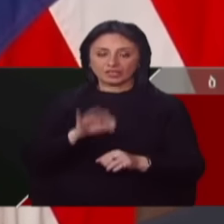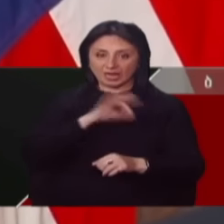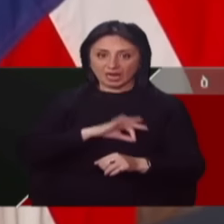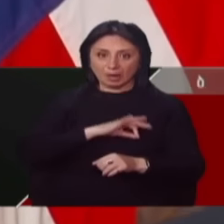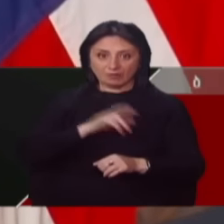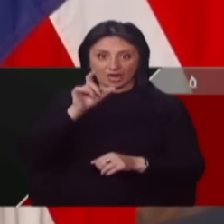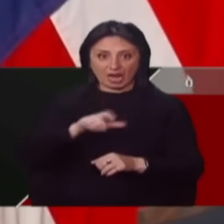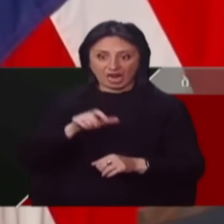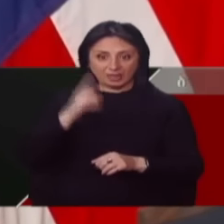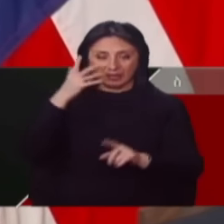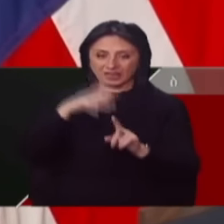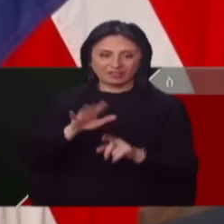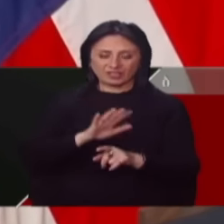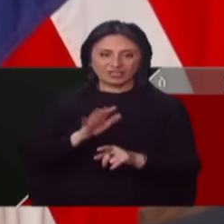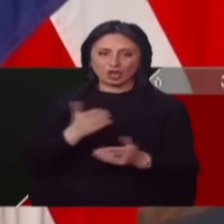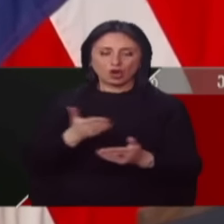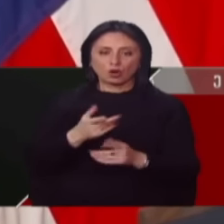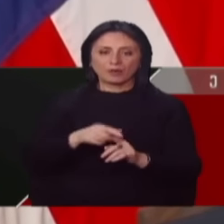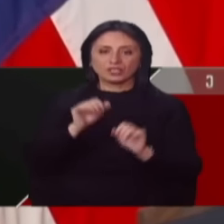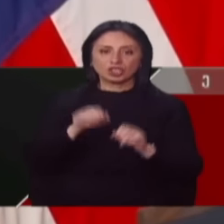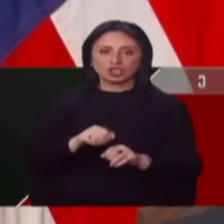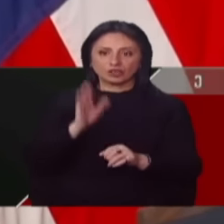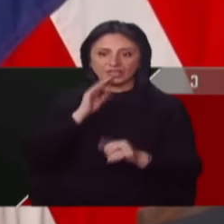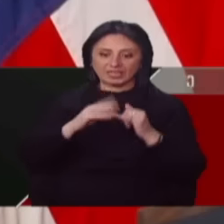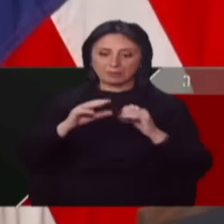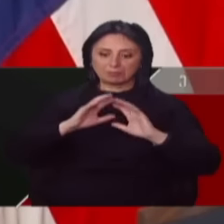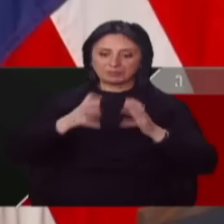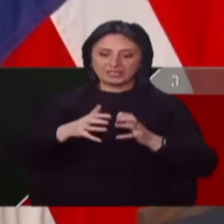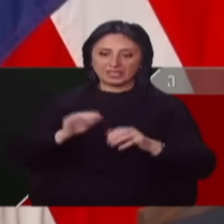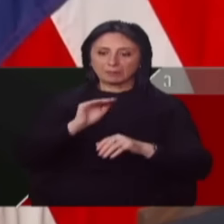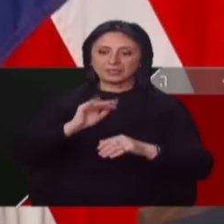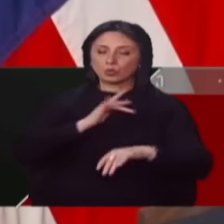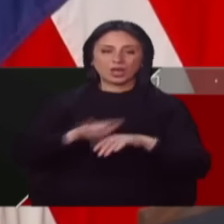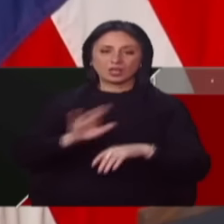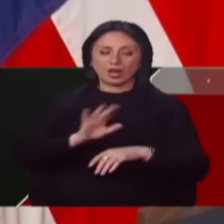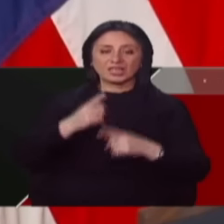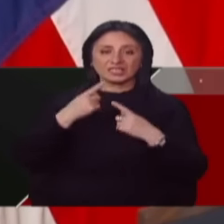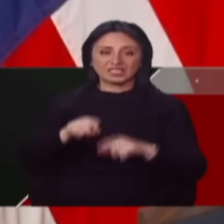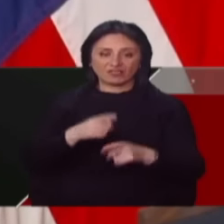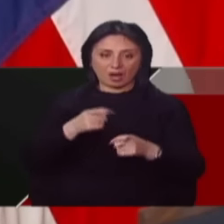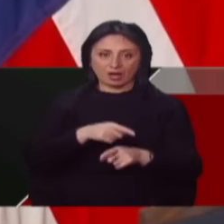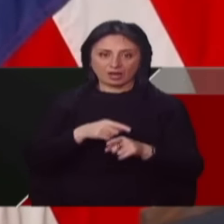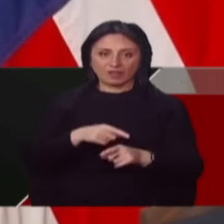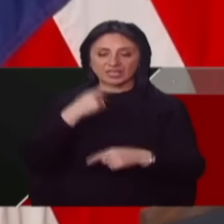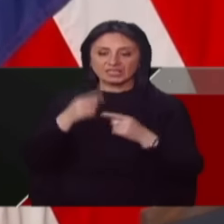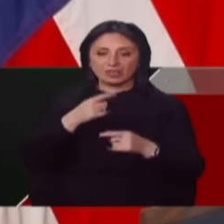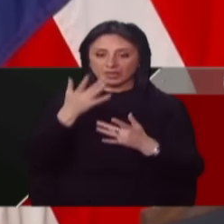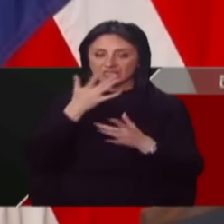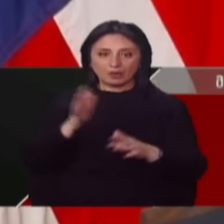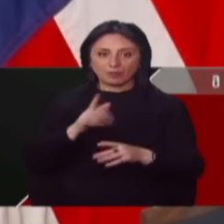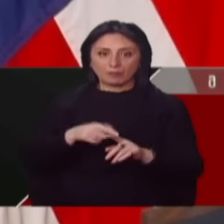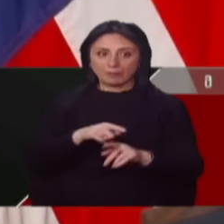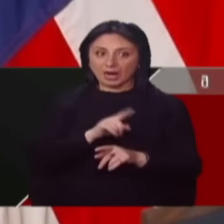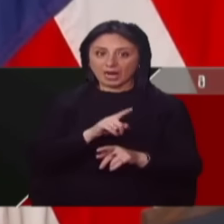გამოიყენონ ადამიანებზე თავდასხმისთვის ან რომელსაც შეუძლია დედამიწაზე ფიზიკური განადგურება გამოიწვიოს. ჩვენ არ ვსაუბრობთ ამაზე საჯაროდ, მაგრამ